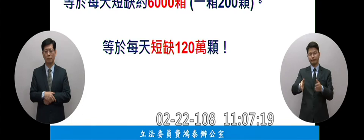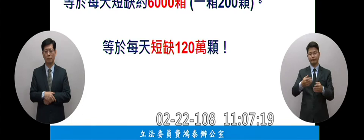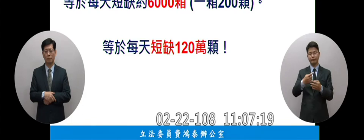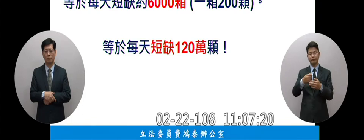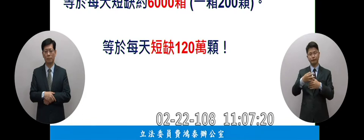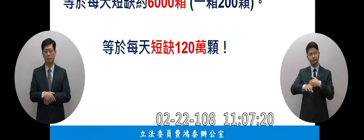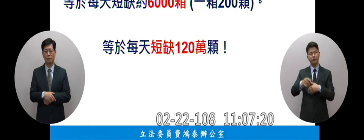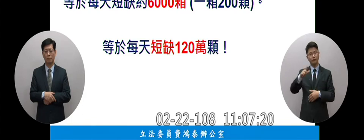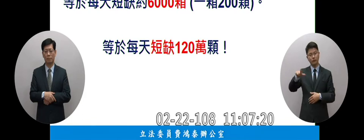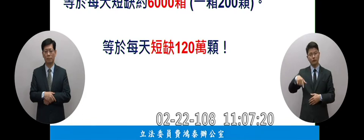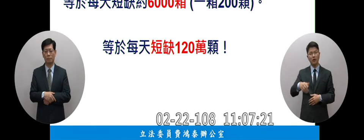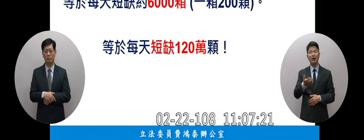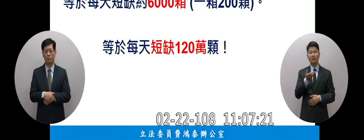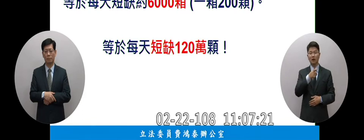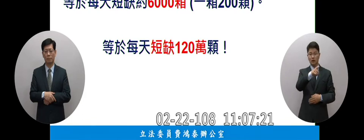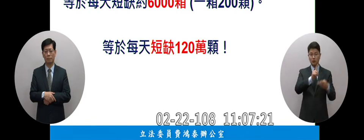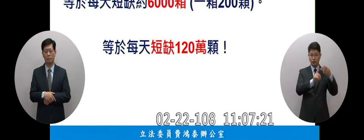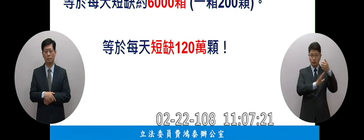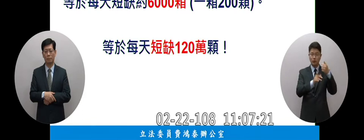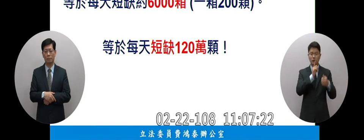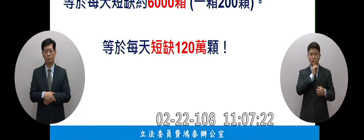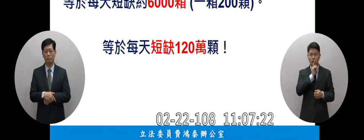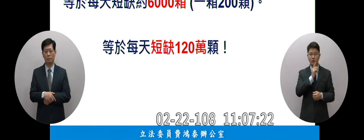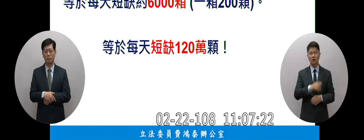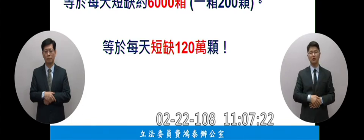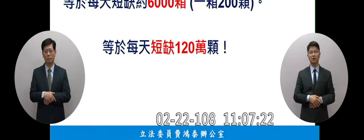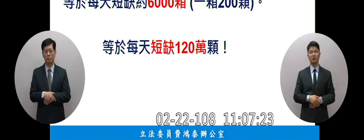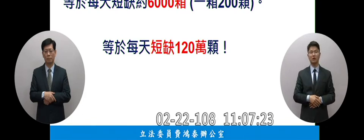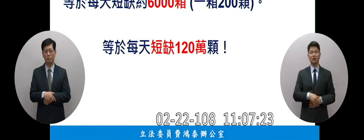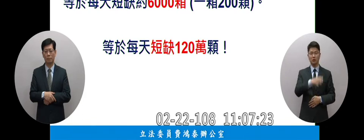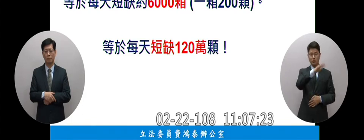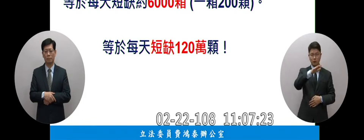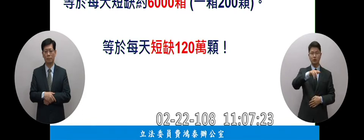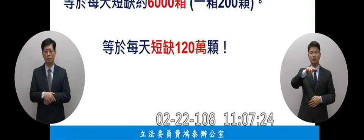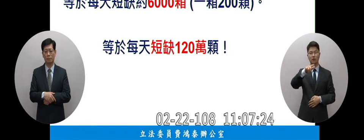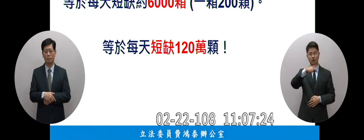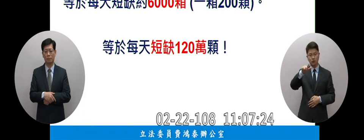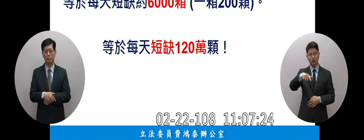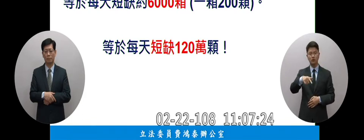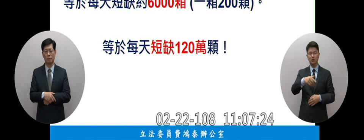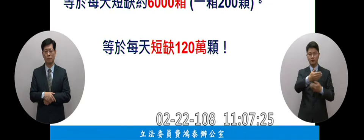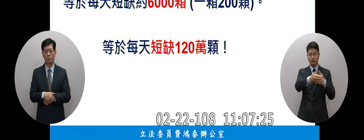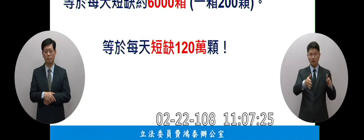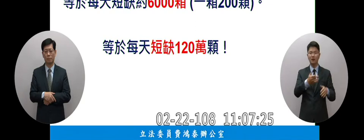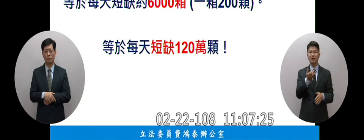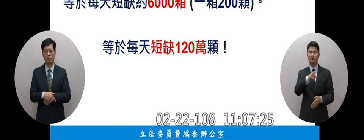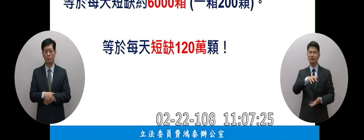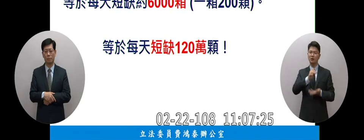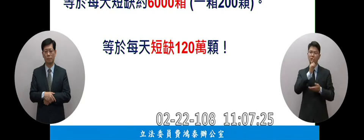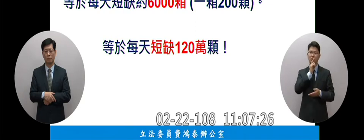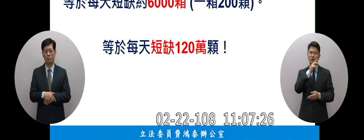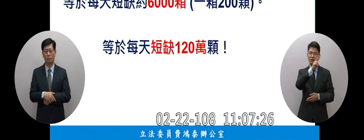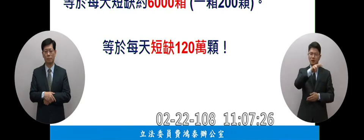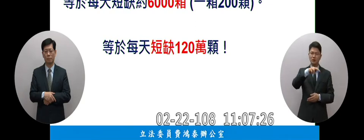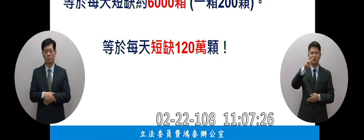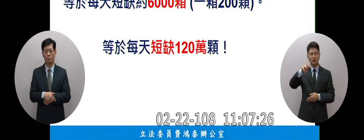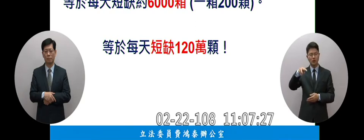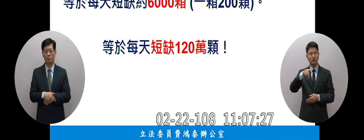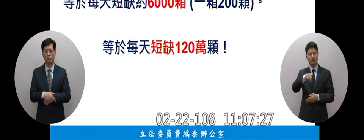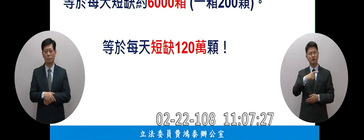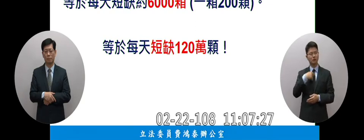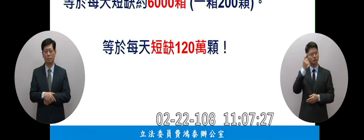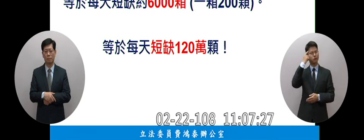们说5-6千箱，我觉得 OK 的。可是他讲2-3千箱，我就觉得他在粉